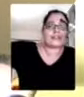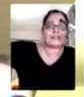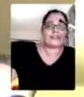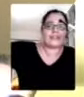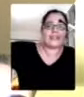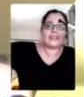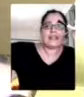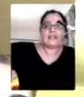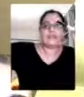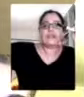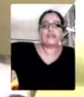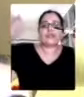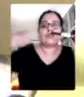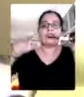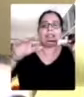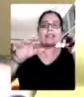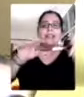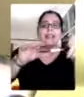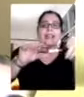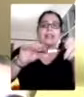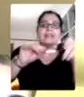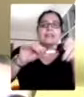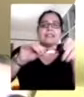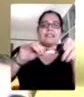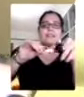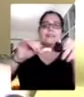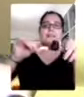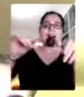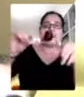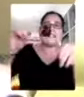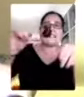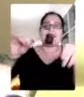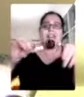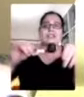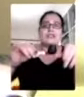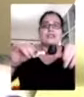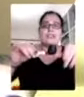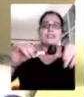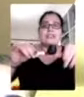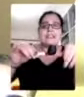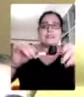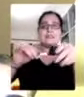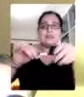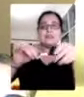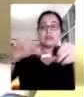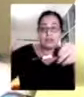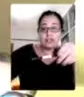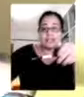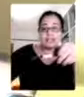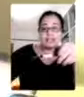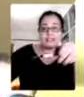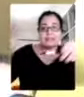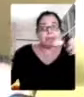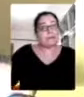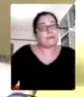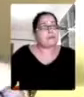uçurmuyorlar kendilerini. Şunu uçuruyorlar. Elif Hanım sizin Pipo'dan nefret ettiği için rustikledi. Bunu